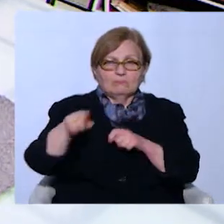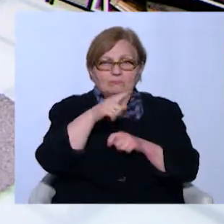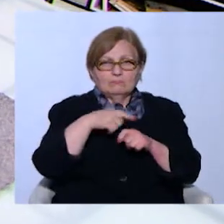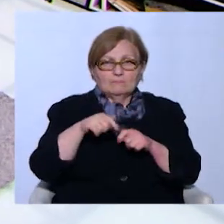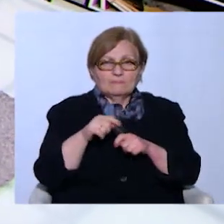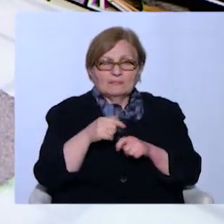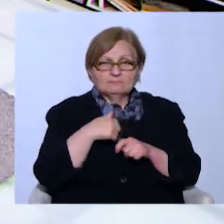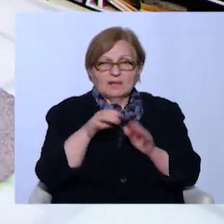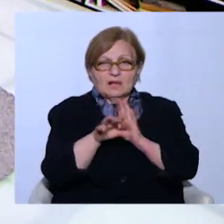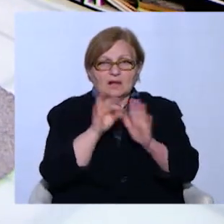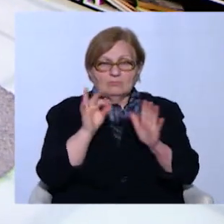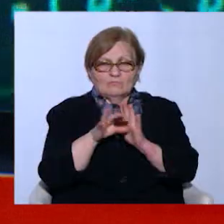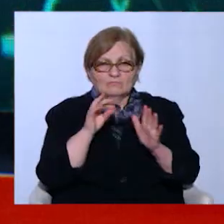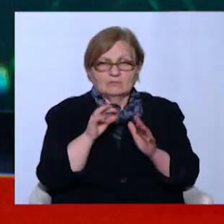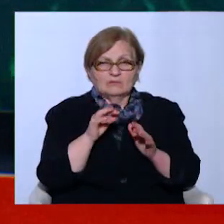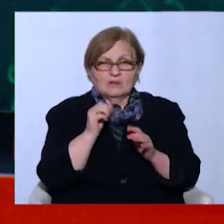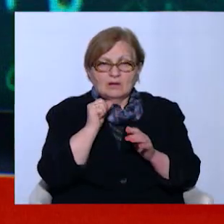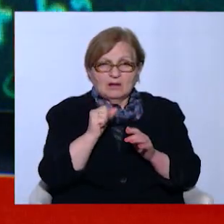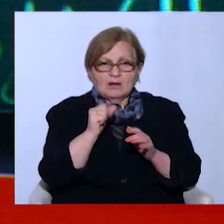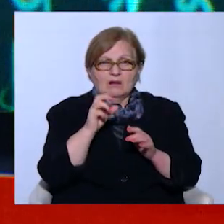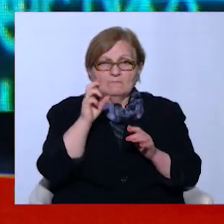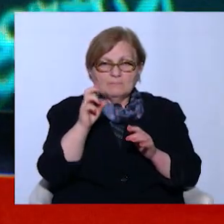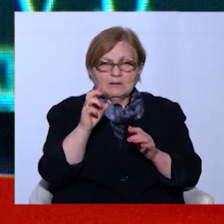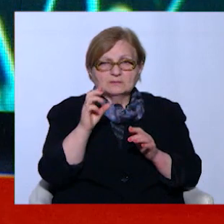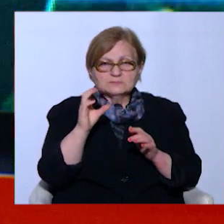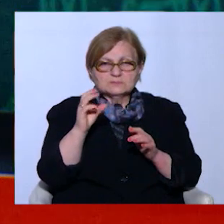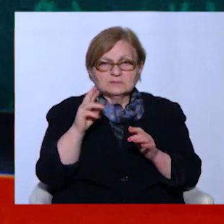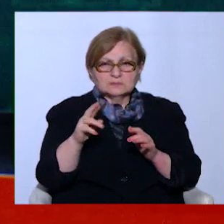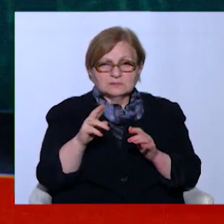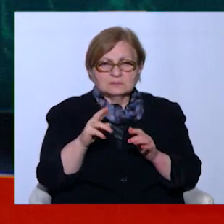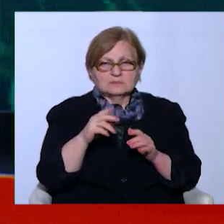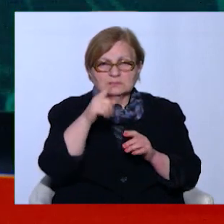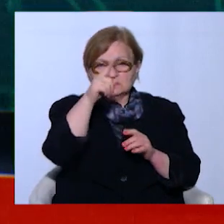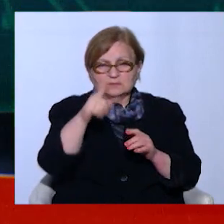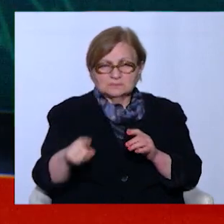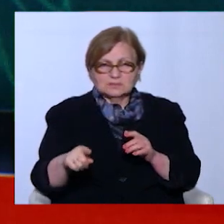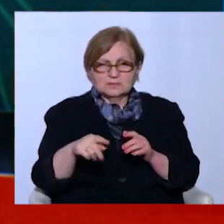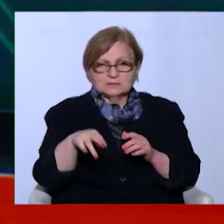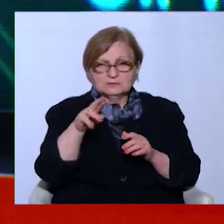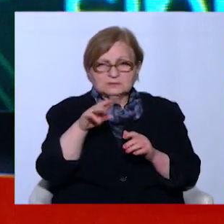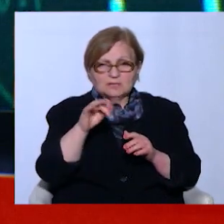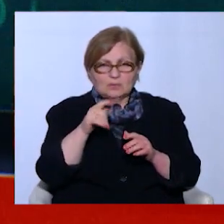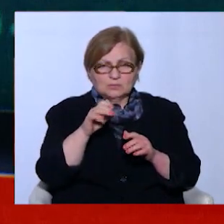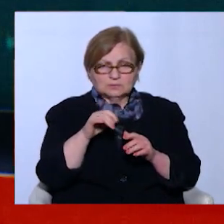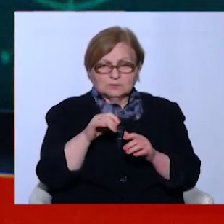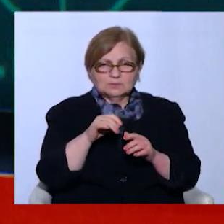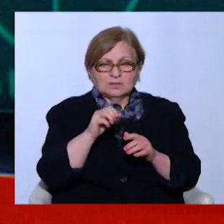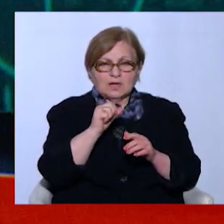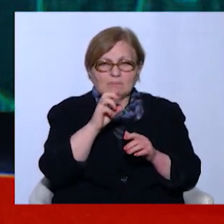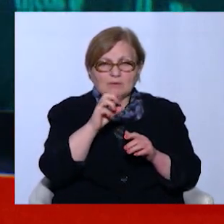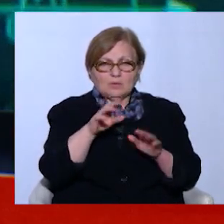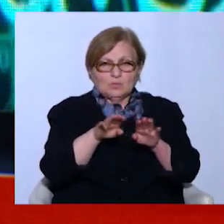ხო? აი აქ მაგ ამოხაზული ნახეთ ABCD მართკუთხედი. BD დიაგონალია. AB უდრის